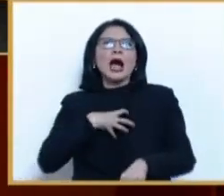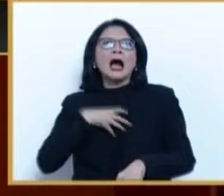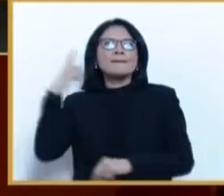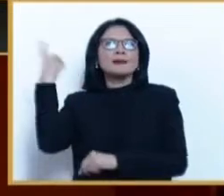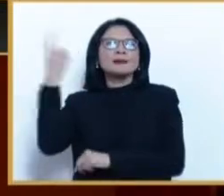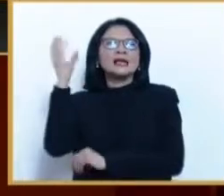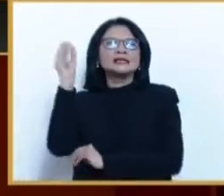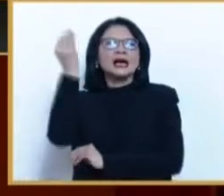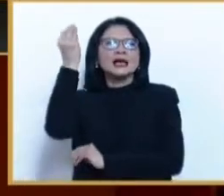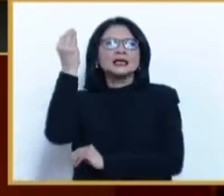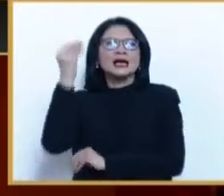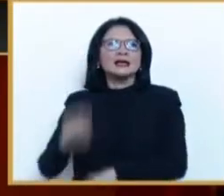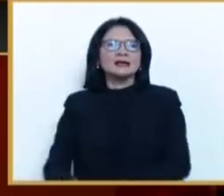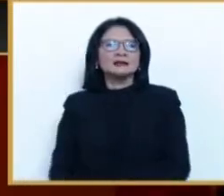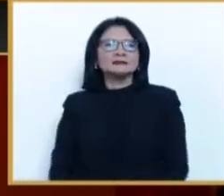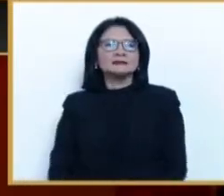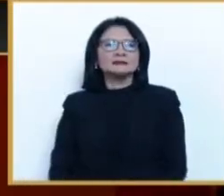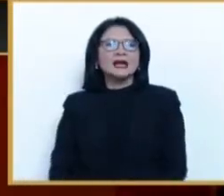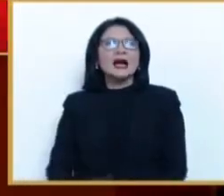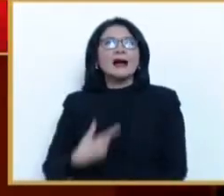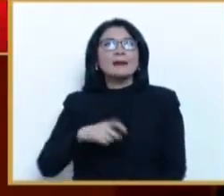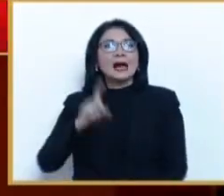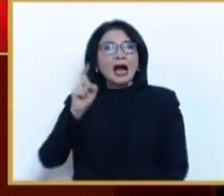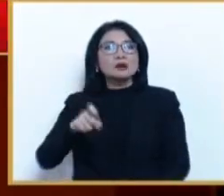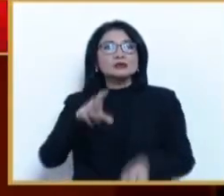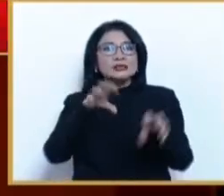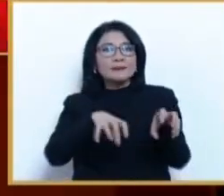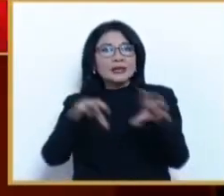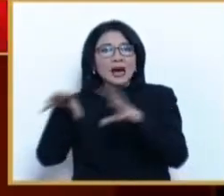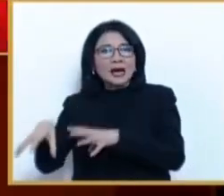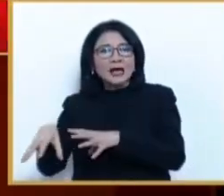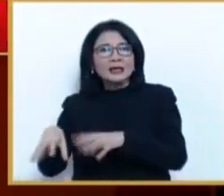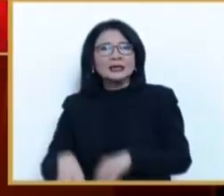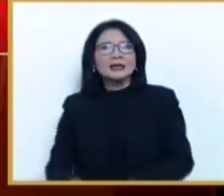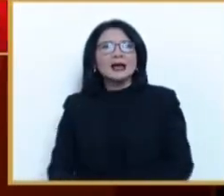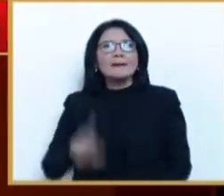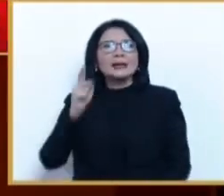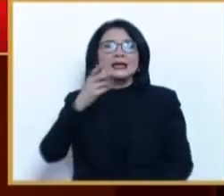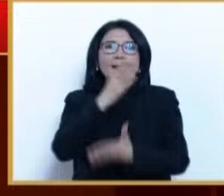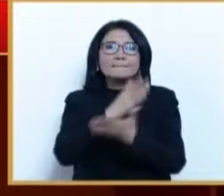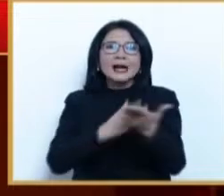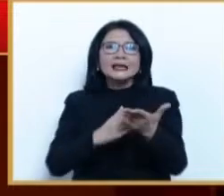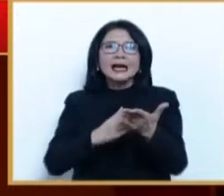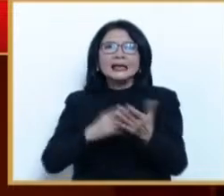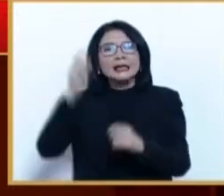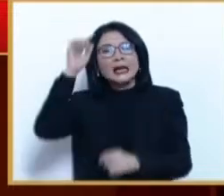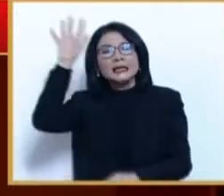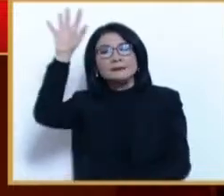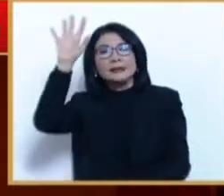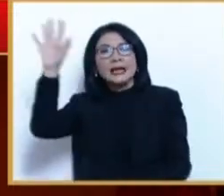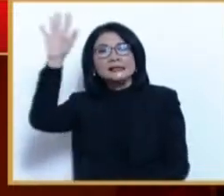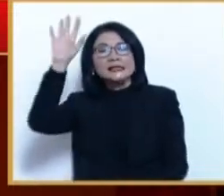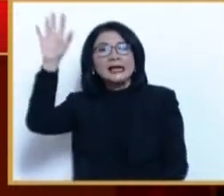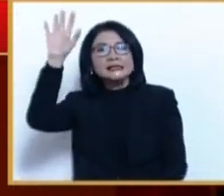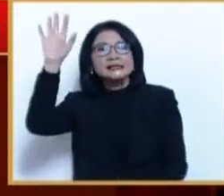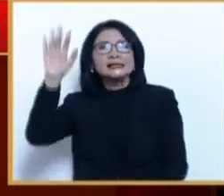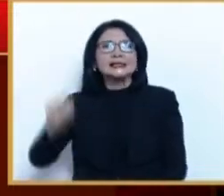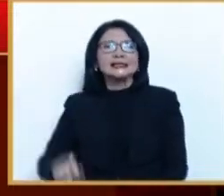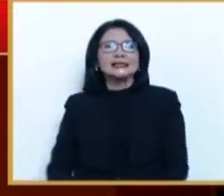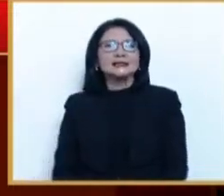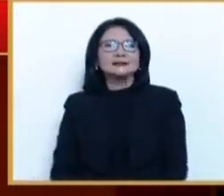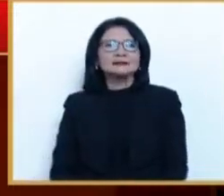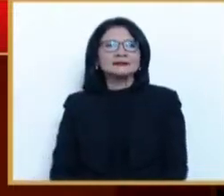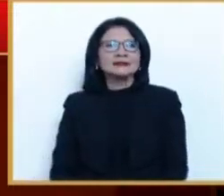Jakarta untuk itu apakah perlu dipindahkan Apakah ini juga bagian dari yang dihadirkan oleh pasangan nomor